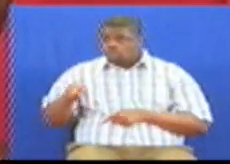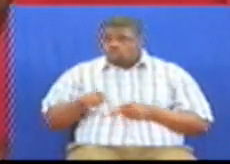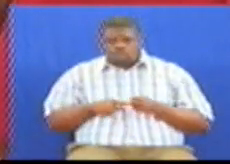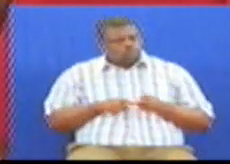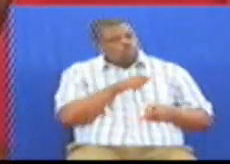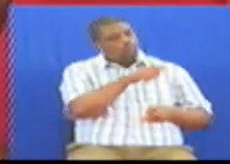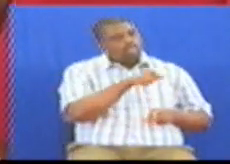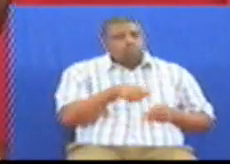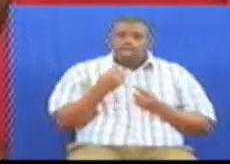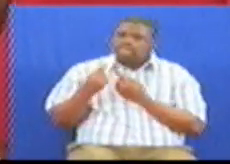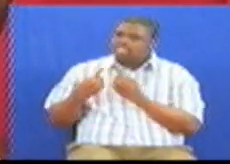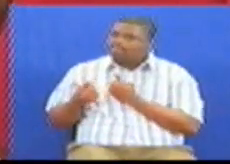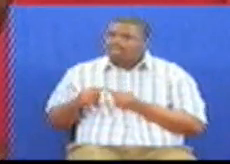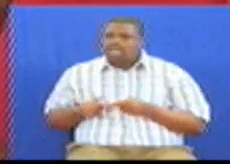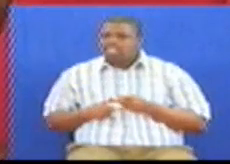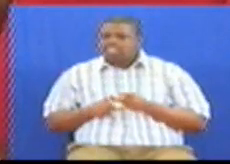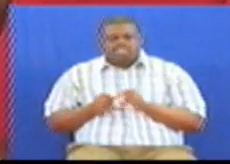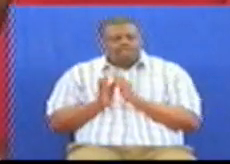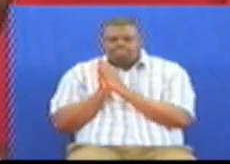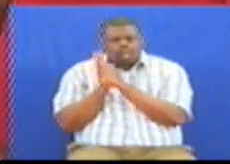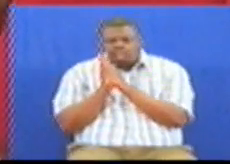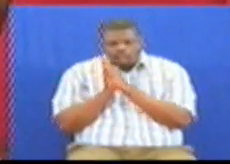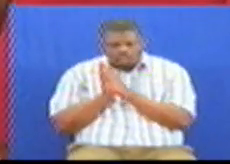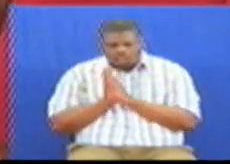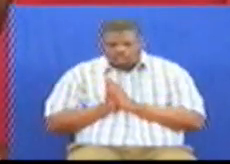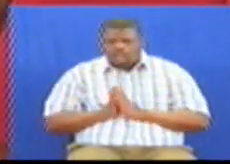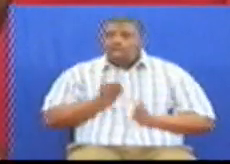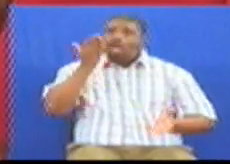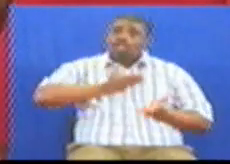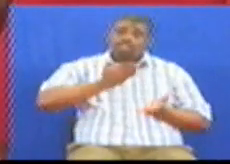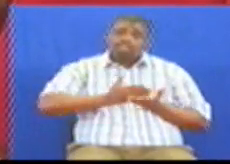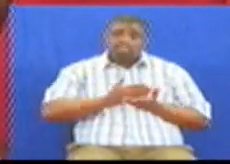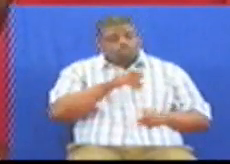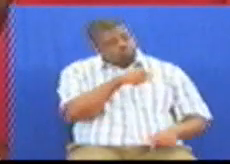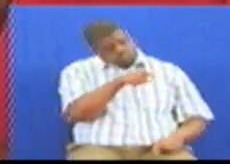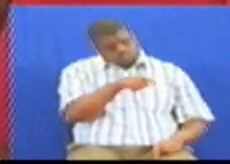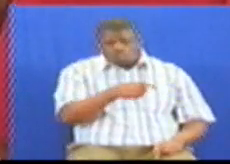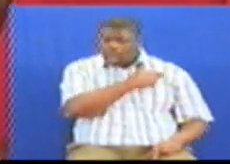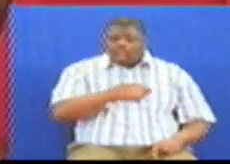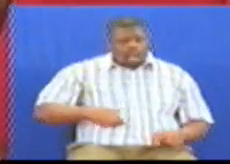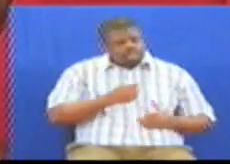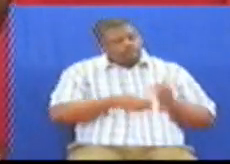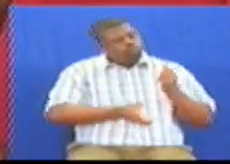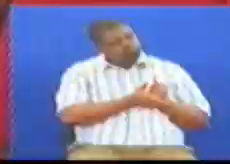wanasema tafadhalini wabunge, hakikisheni huyo rais haondoki,